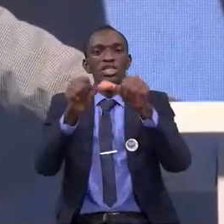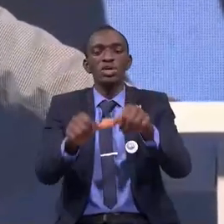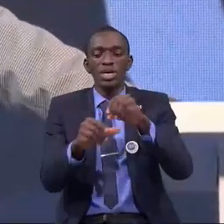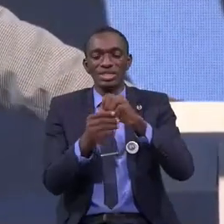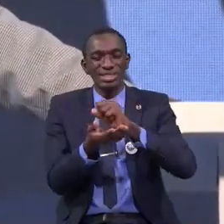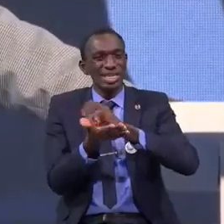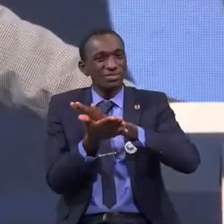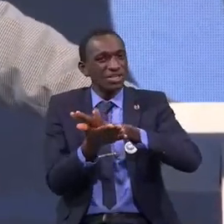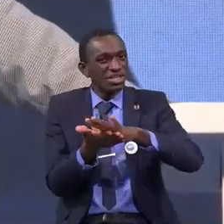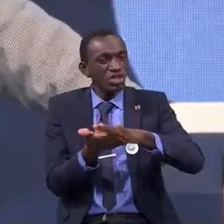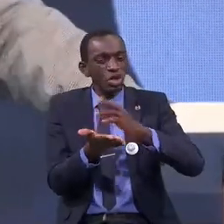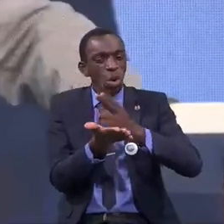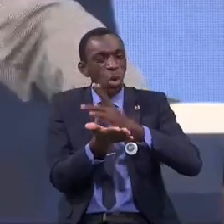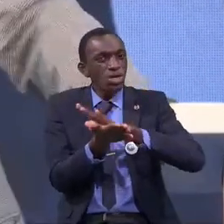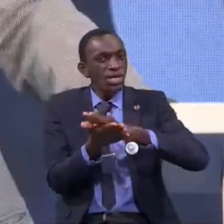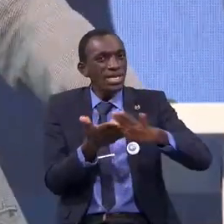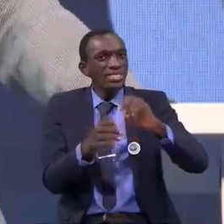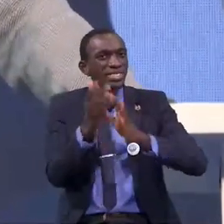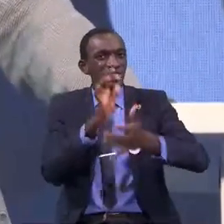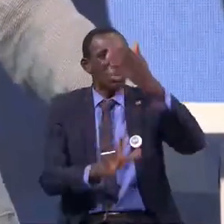Tu vas continuer dans la sanctification, la sainteté.